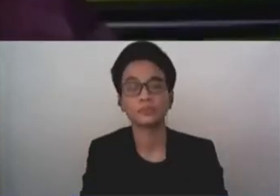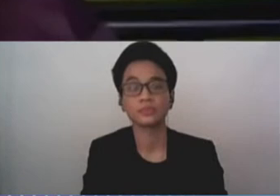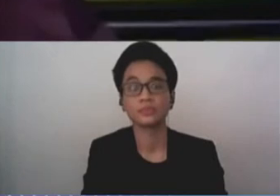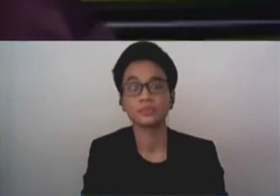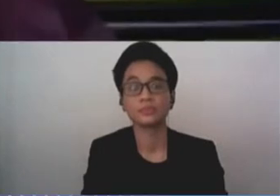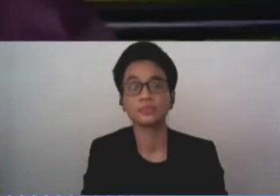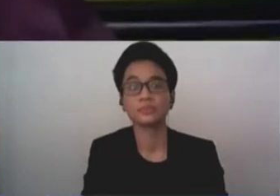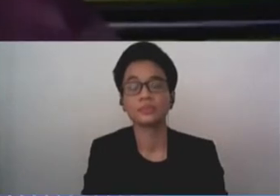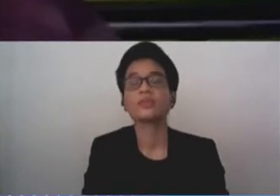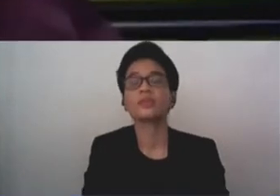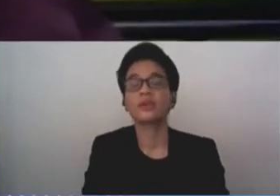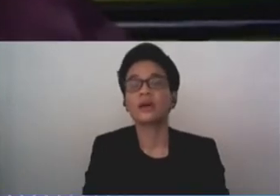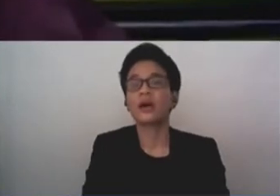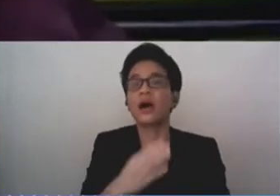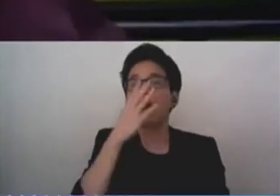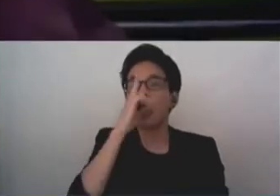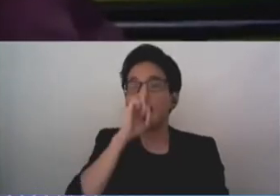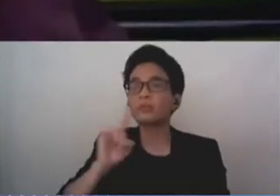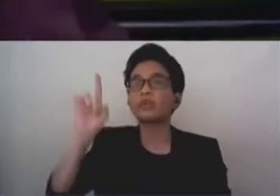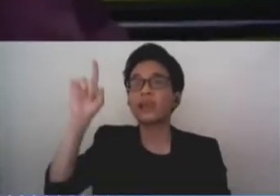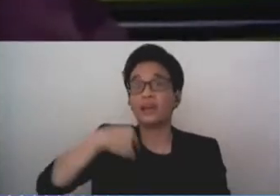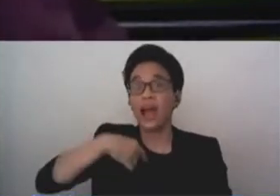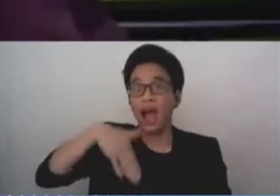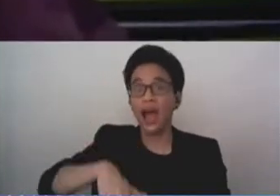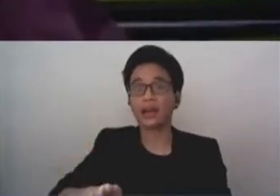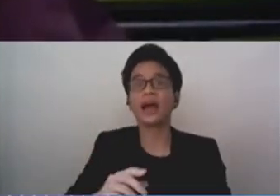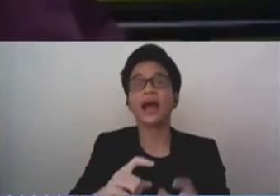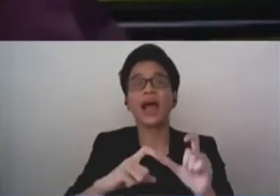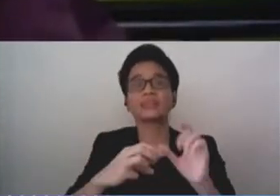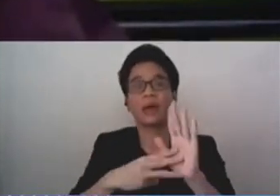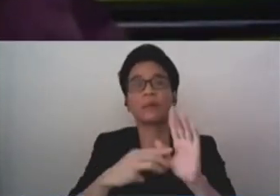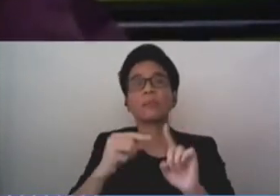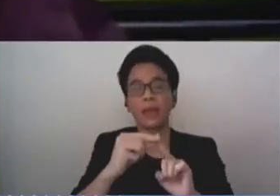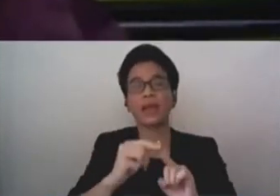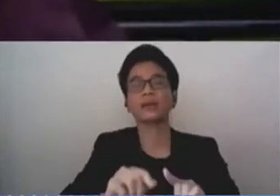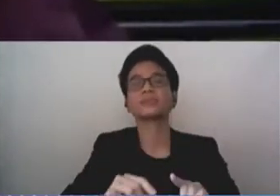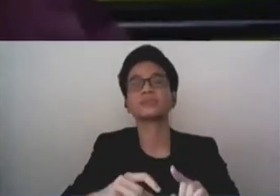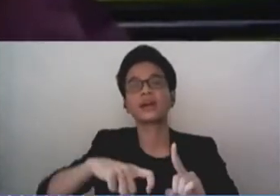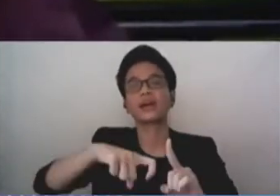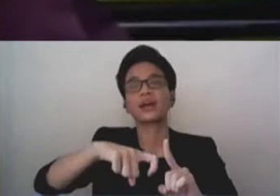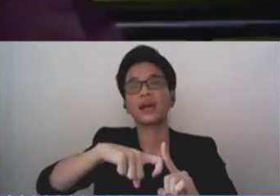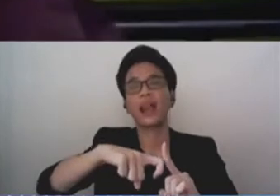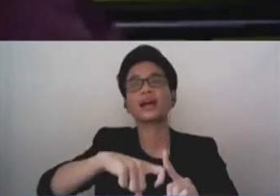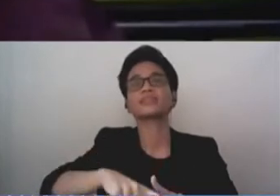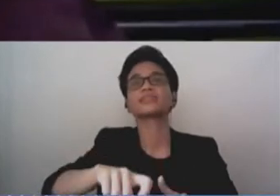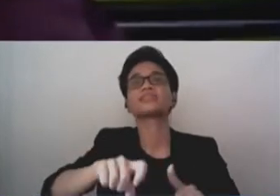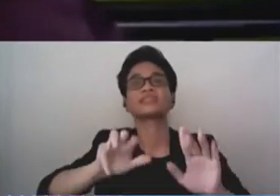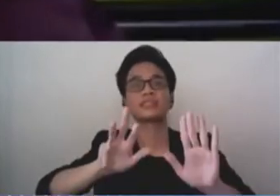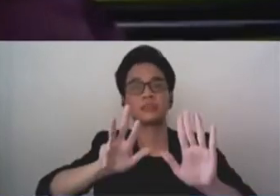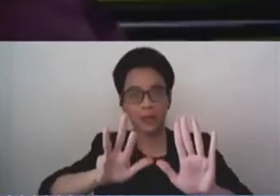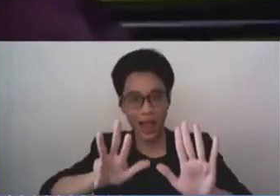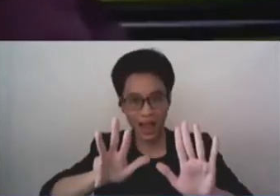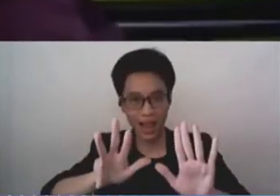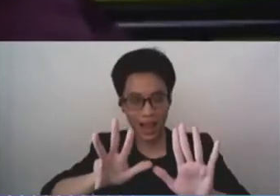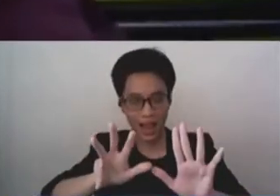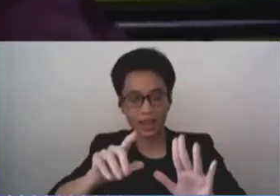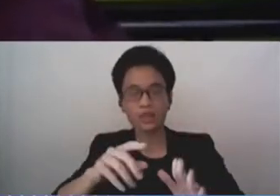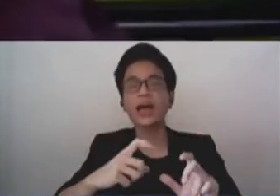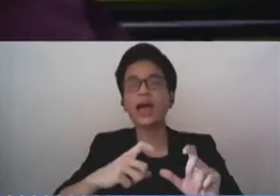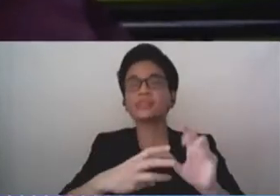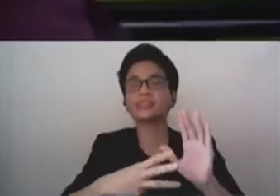Alhamdulillah, Balki sekarang memang sudah SMP, duduk di kelas 9 di sebuah sekolah SMP